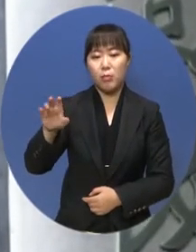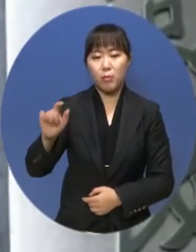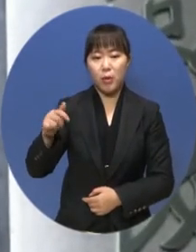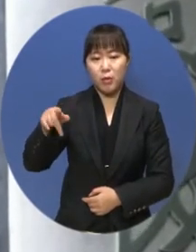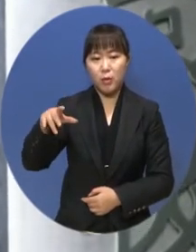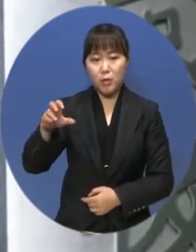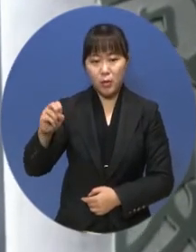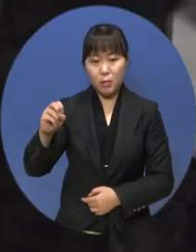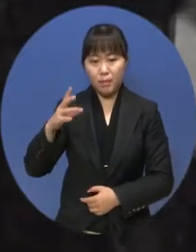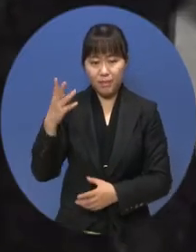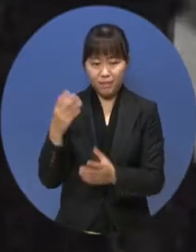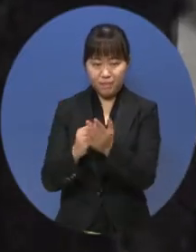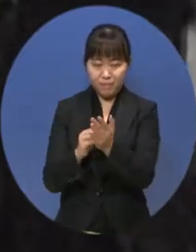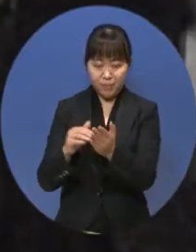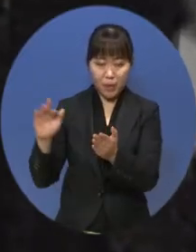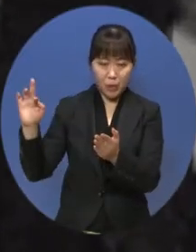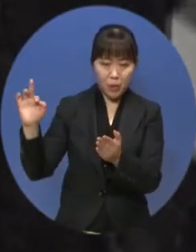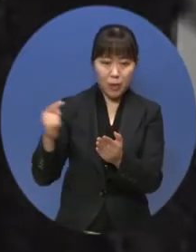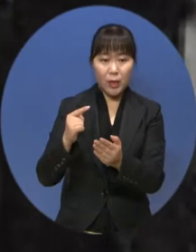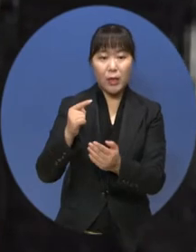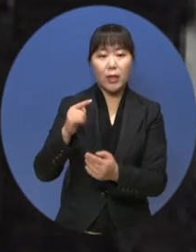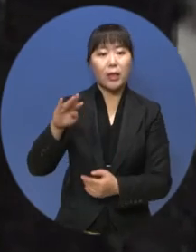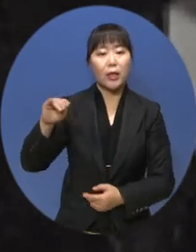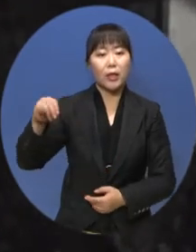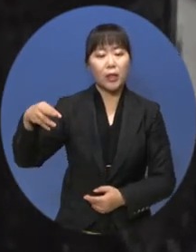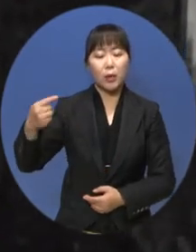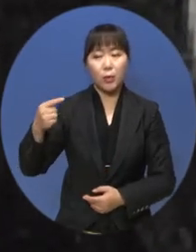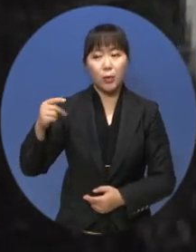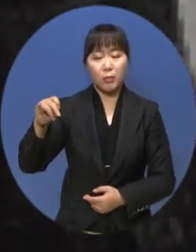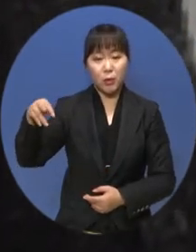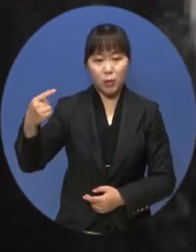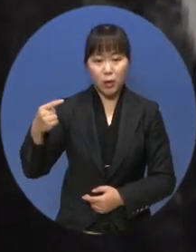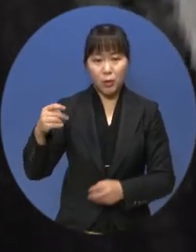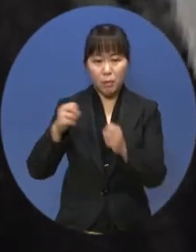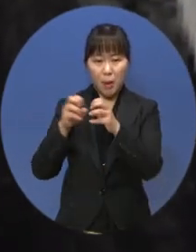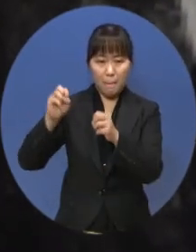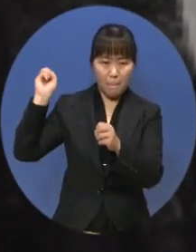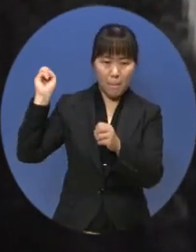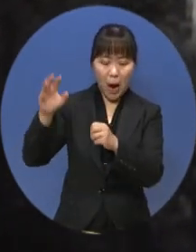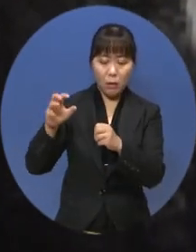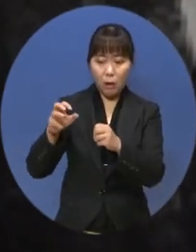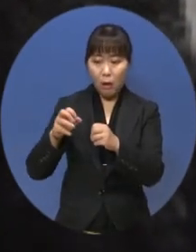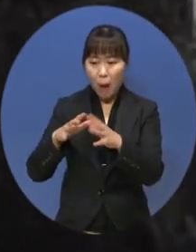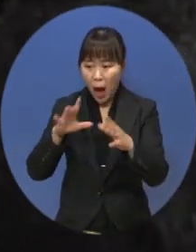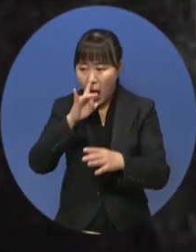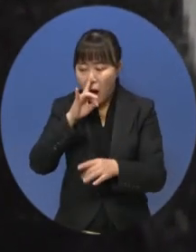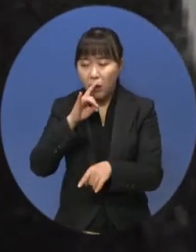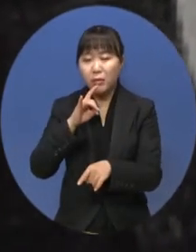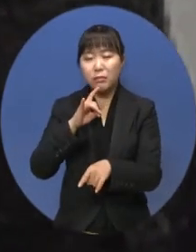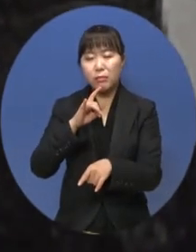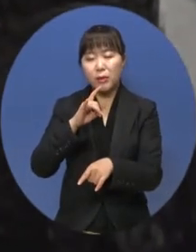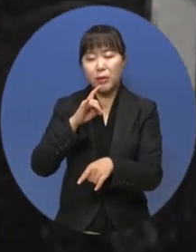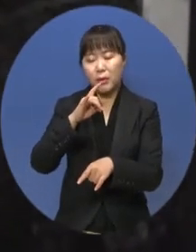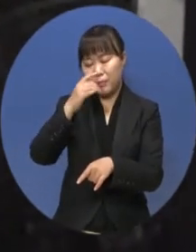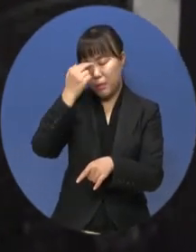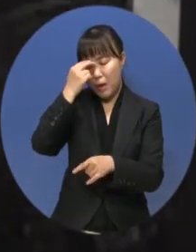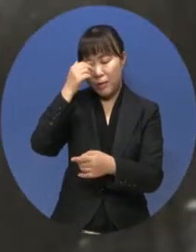마치고 돌아오는 히로히토 일왕에게 폭탄을 던졌으나 불발로 거사는